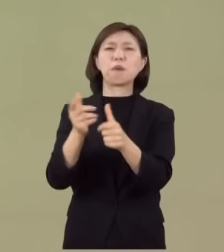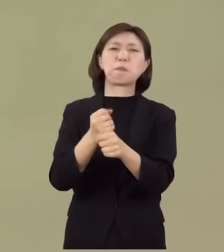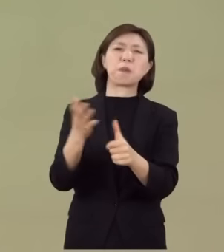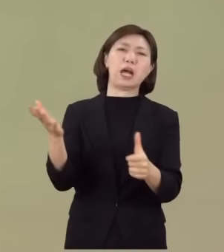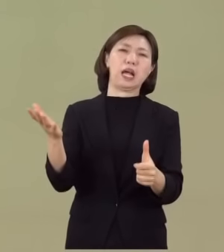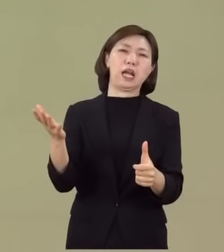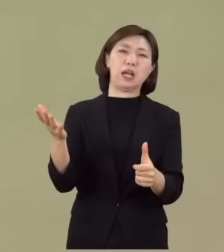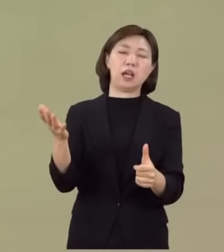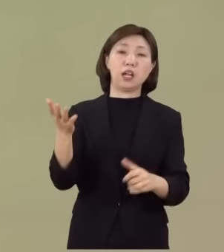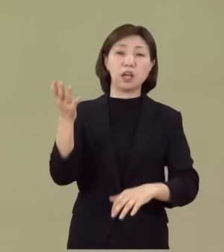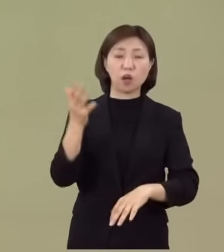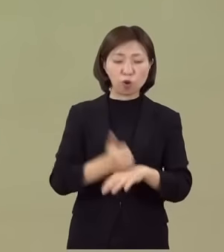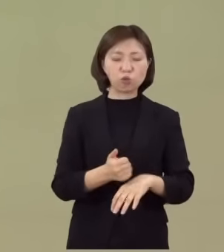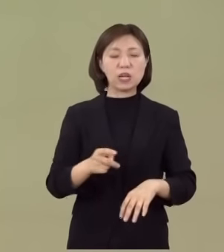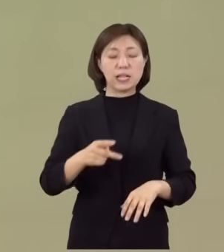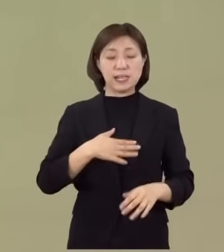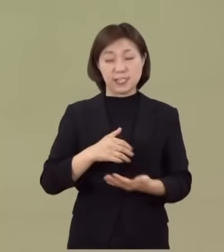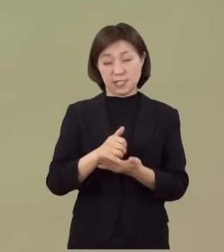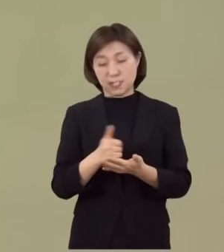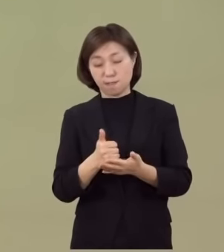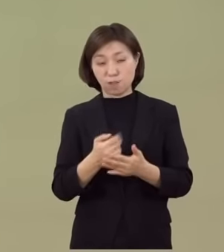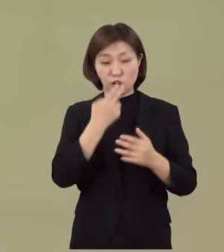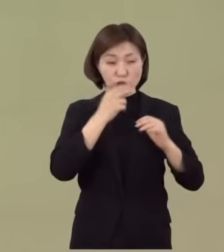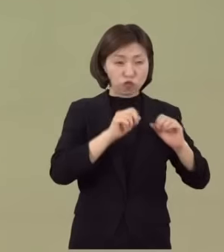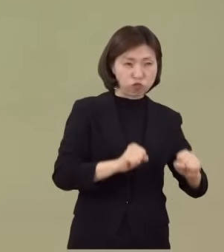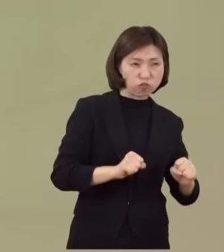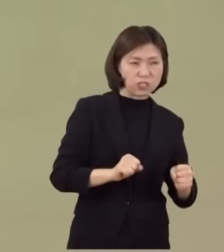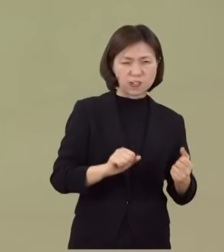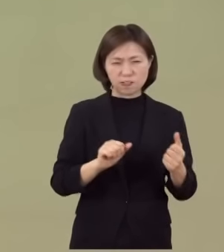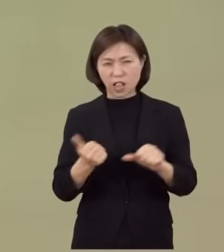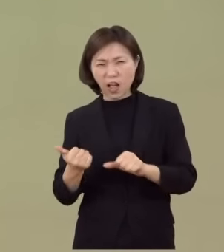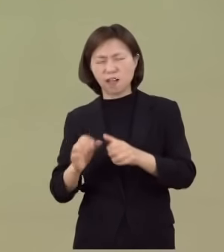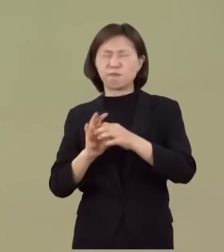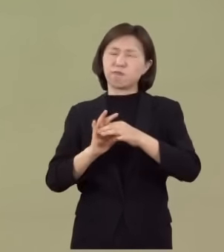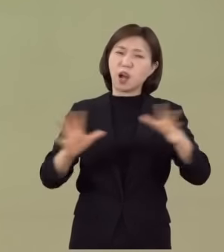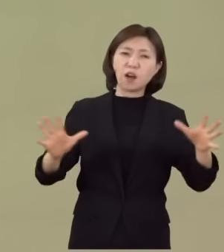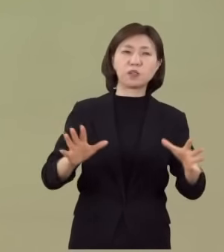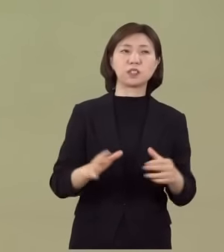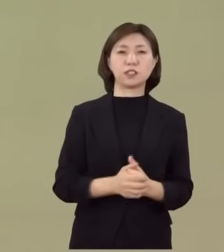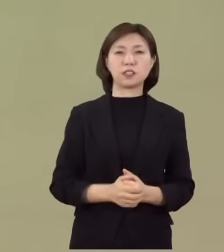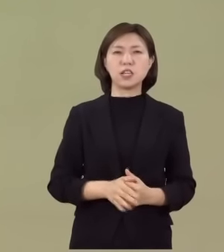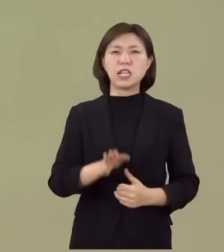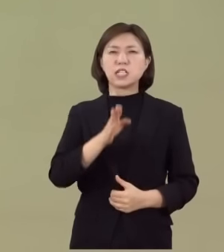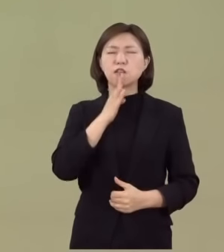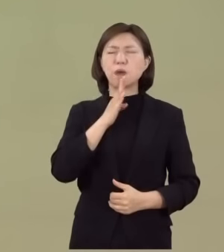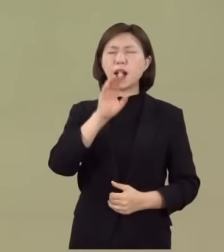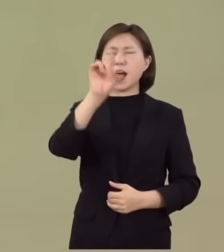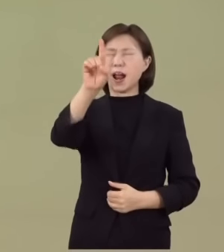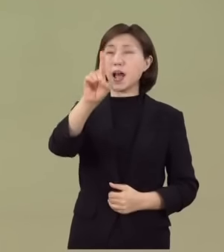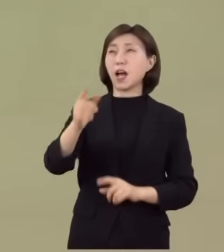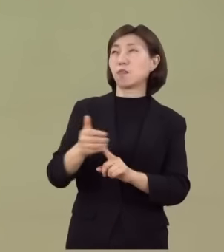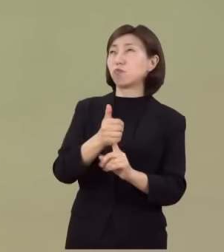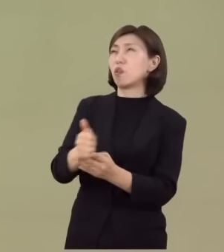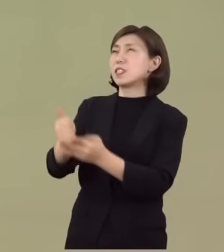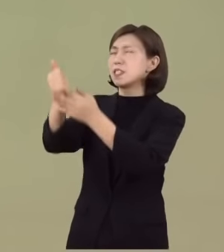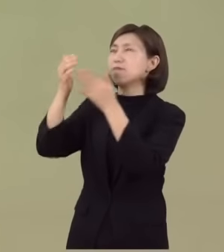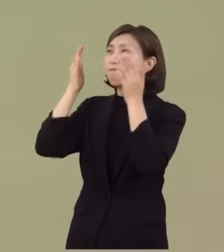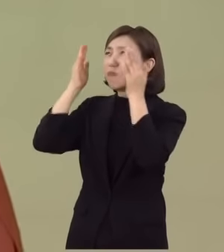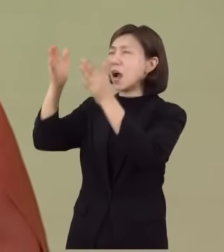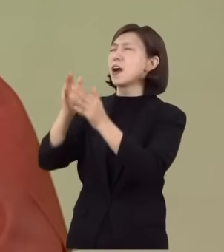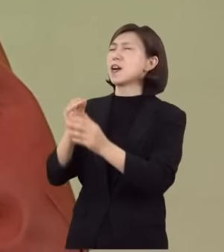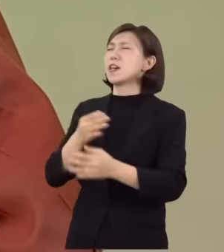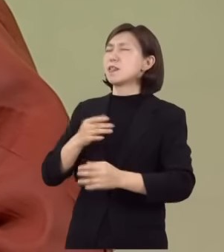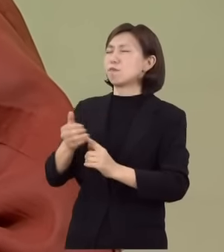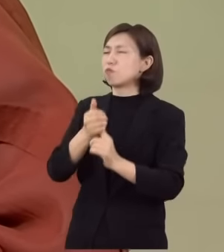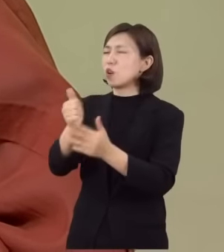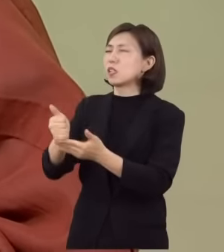낳고 죽으면 죽고 살면 죽면 죽을 오직 염불 하면서 죽을